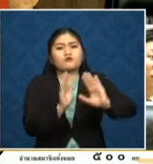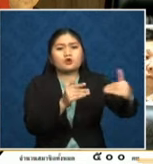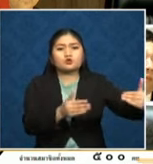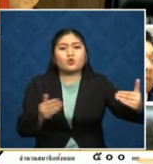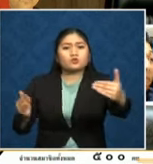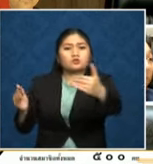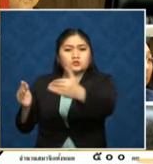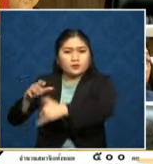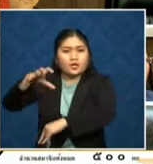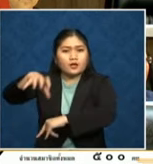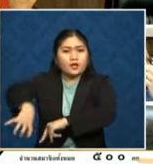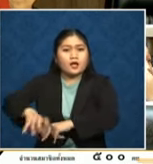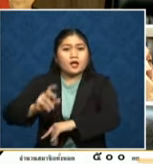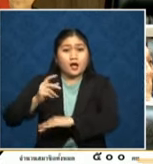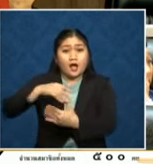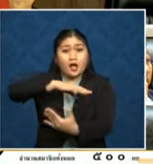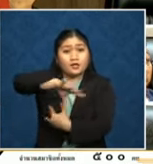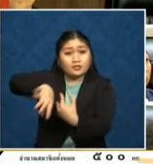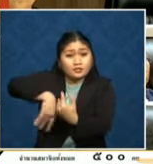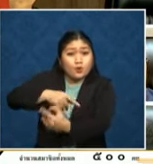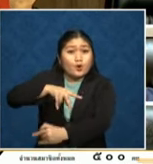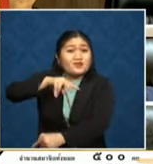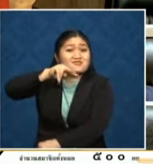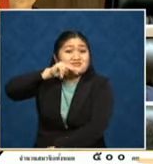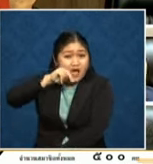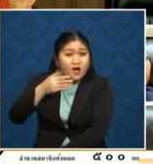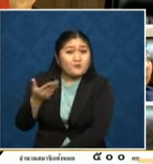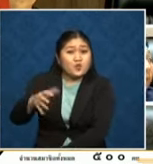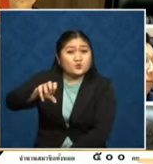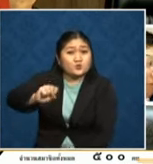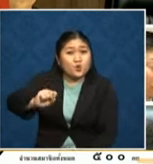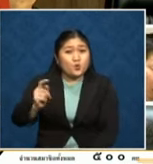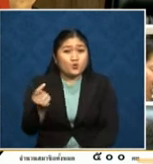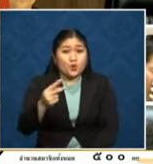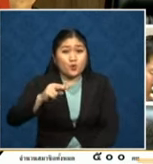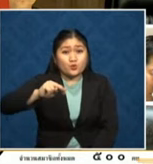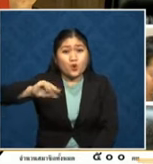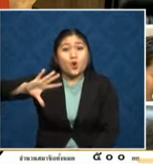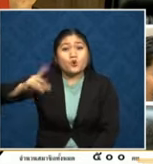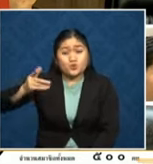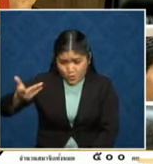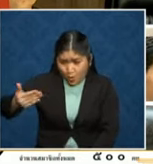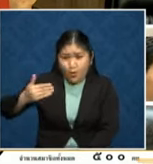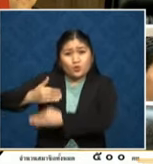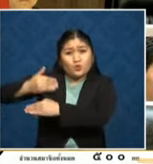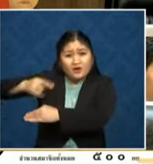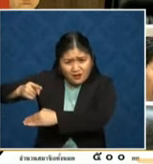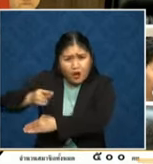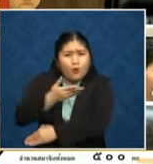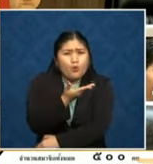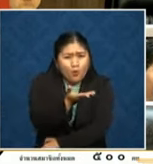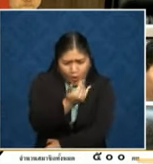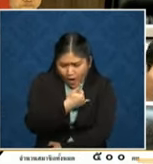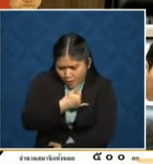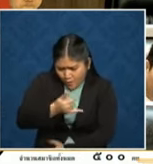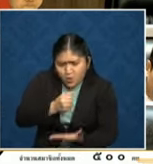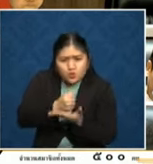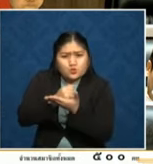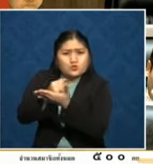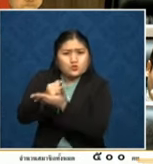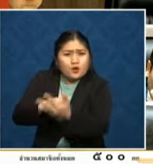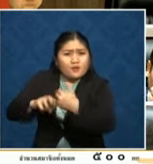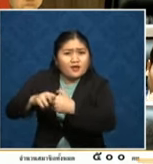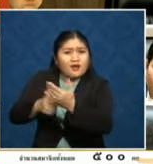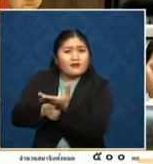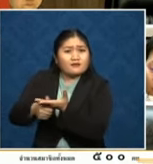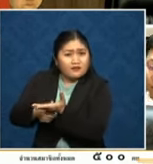พยากรน้ำแห่งชาติสทนชกรมชลประทานได้เข้าไปช่วยแก้ปัญหาให้กับพี่น้องเกษตรกรด้วยประกอบกับ